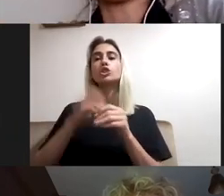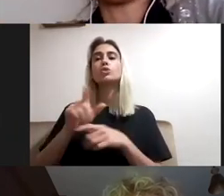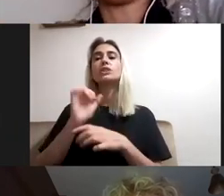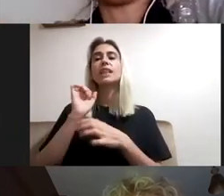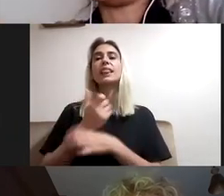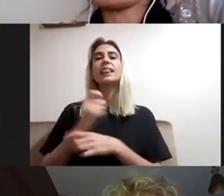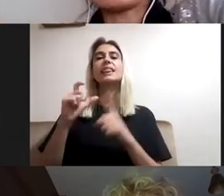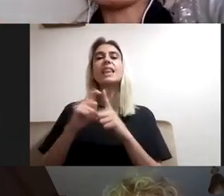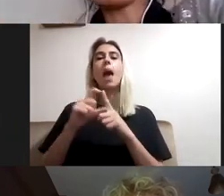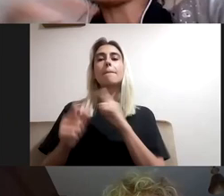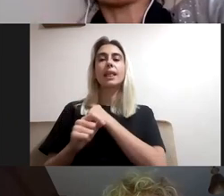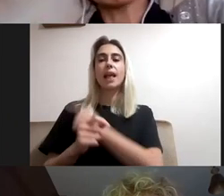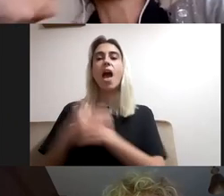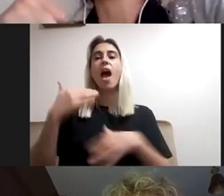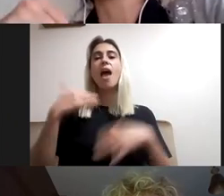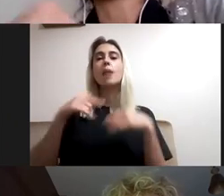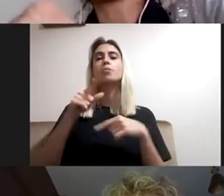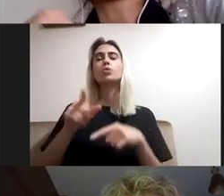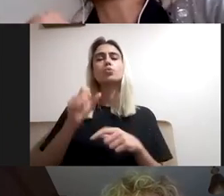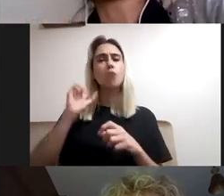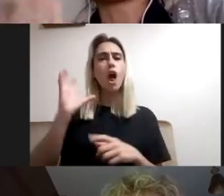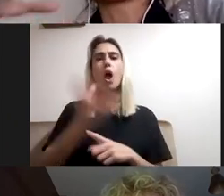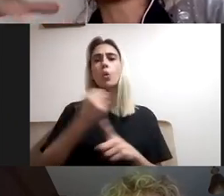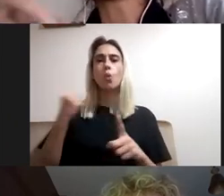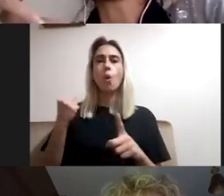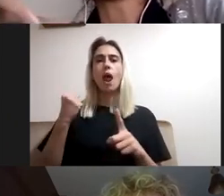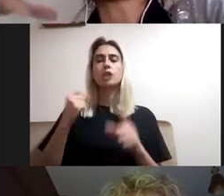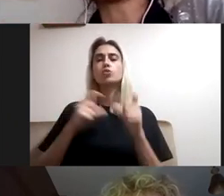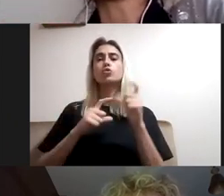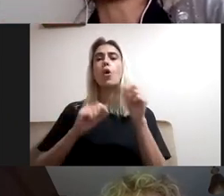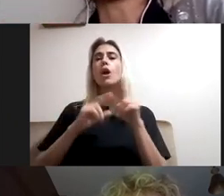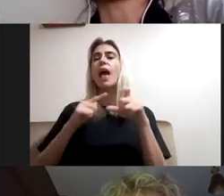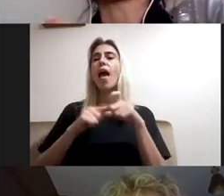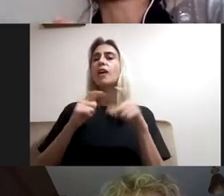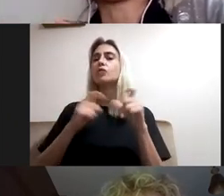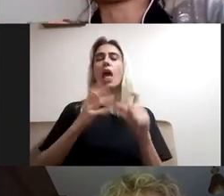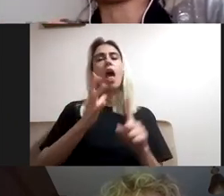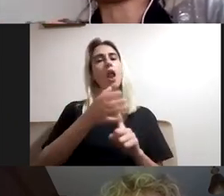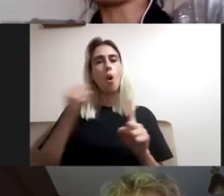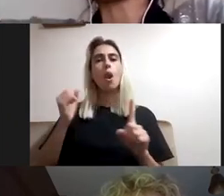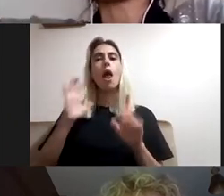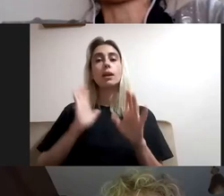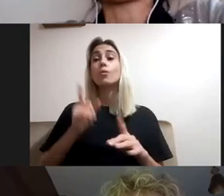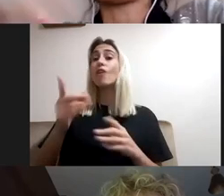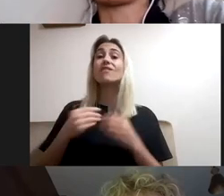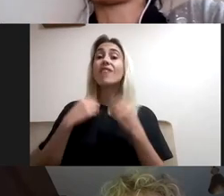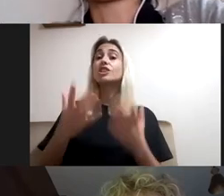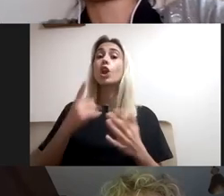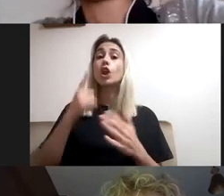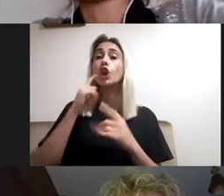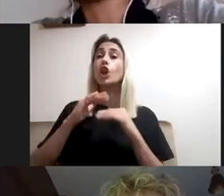dinamikte engelliler bunu söke söke alıyor. Evet, ama bu dinamiği ve o gücü verecek olan kitle nüfus olarak